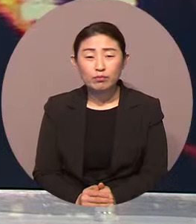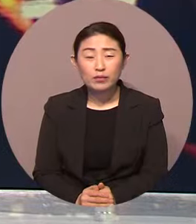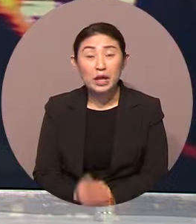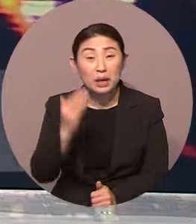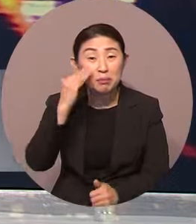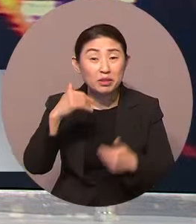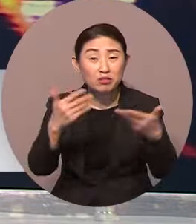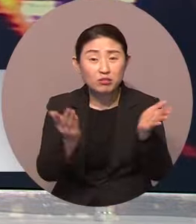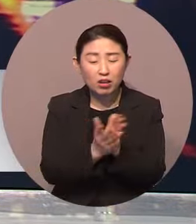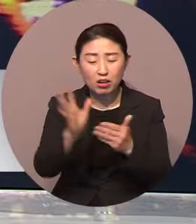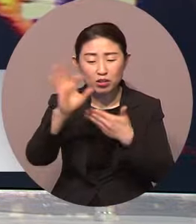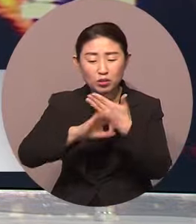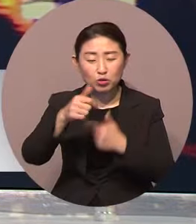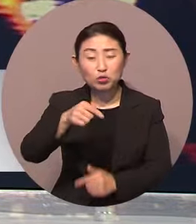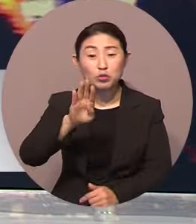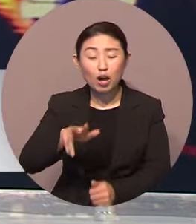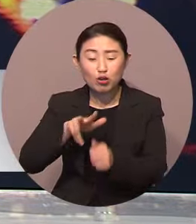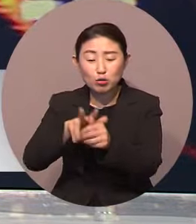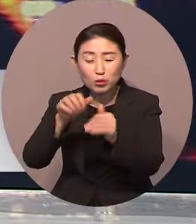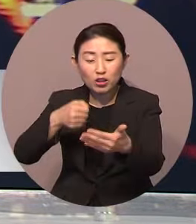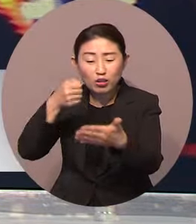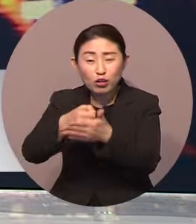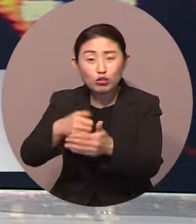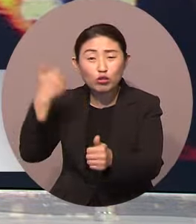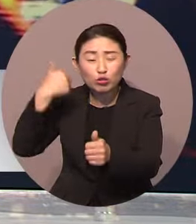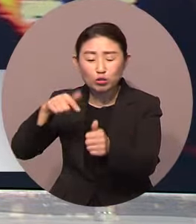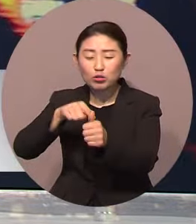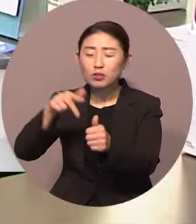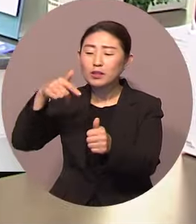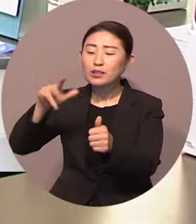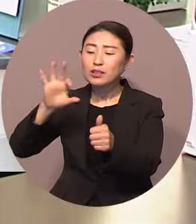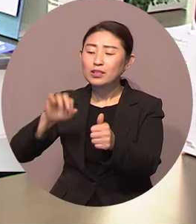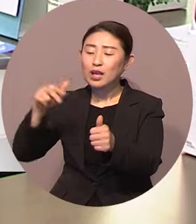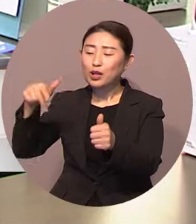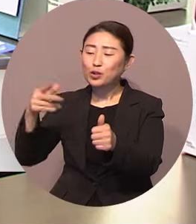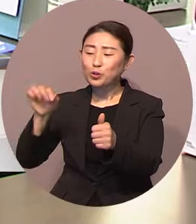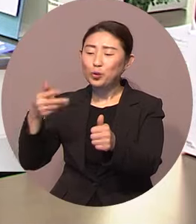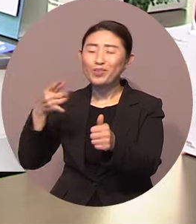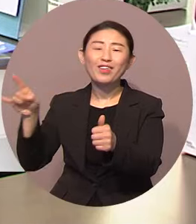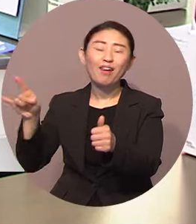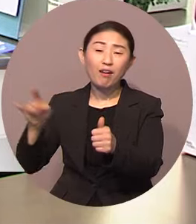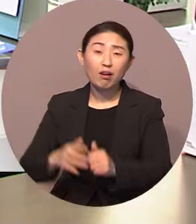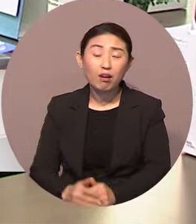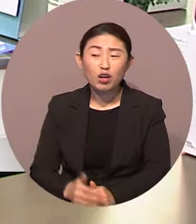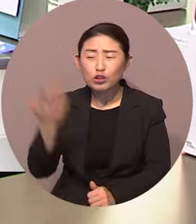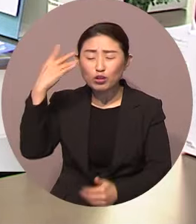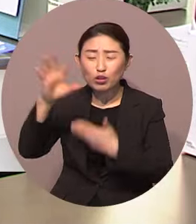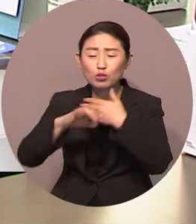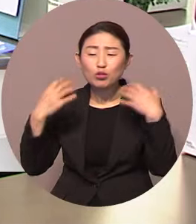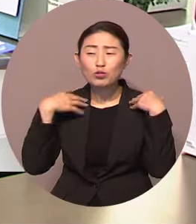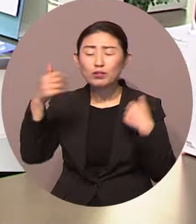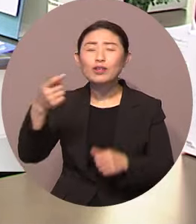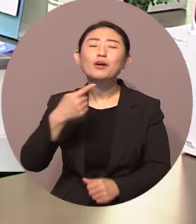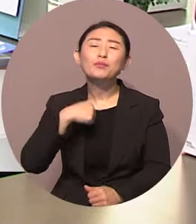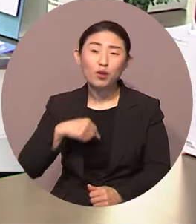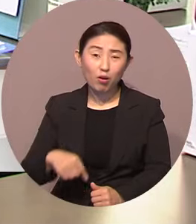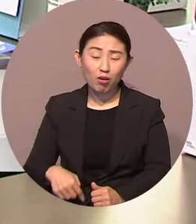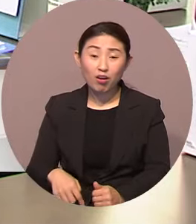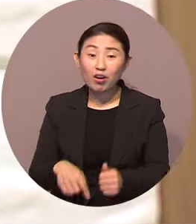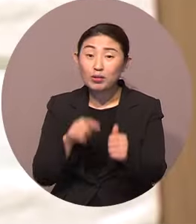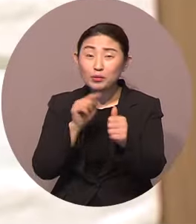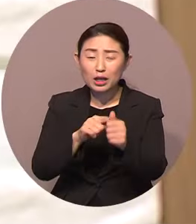더불어민주당 대전 서구갑 후보로 장종태 전 서구청장이 확정됐습니다 장종태 전